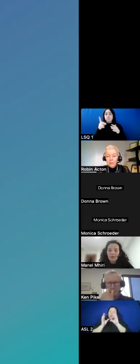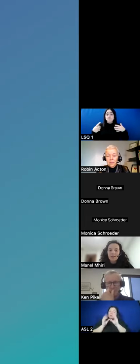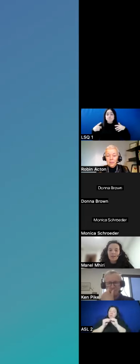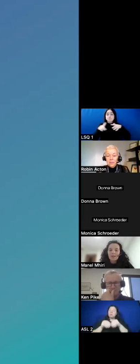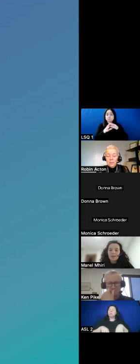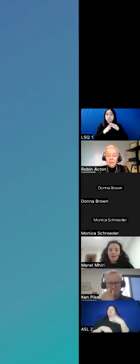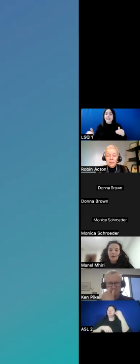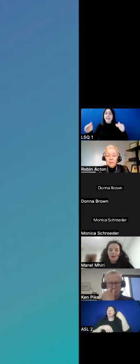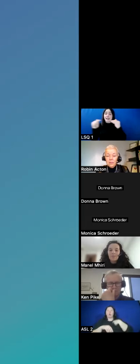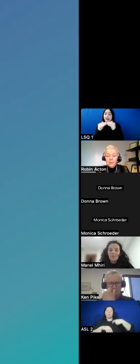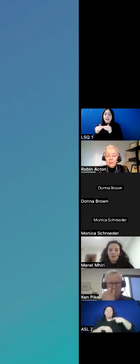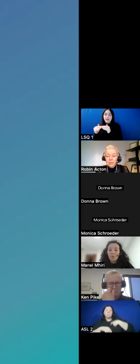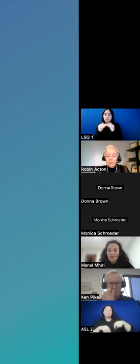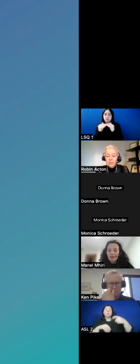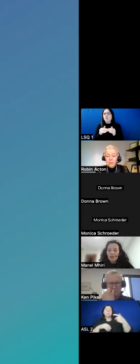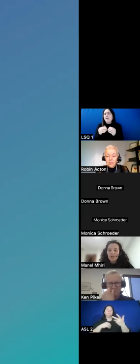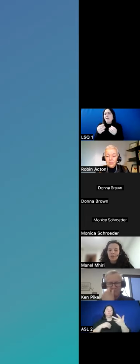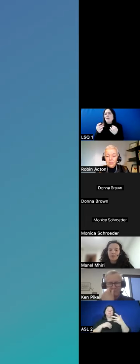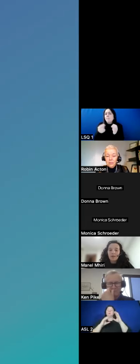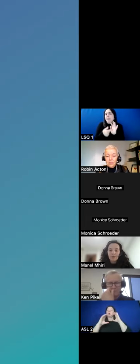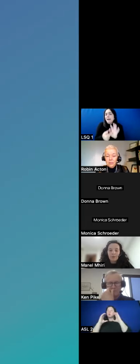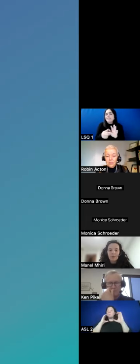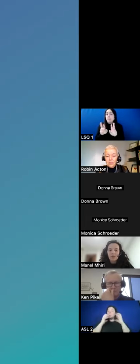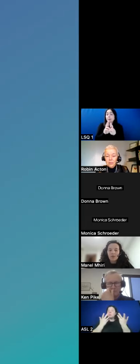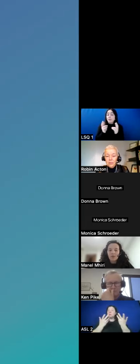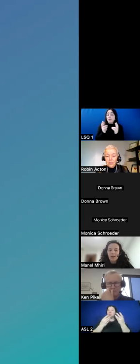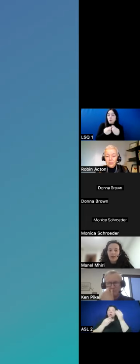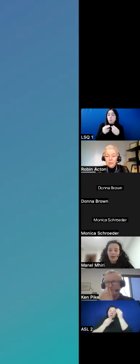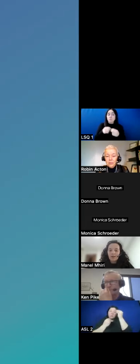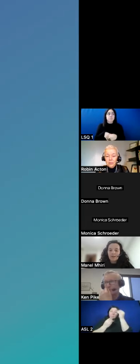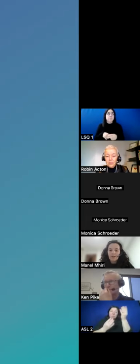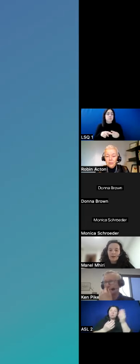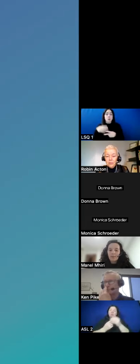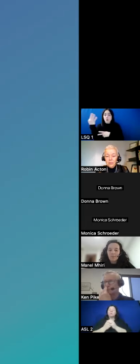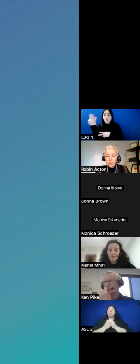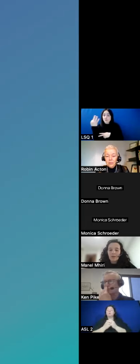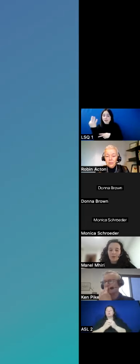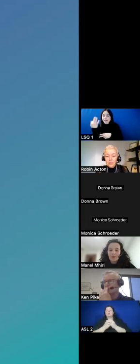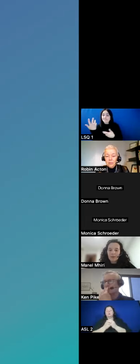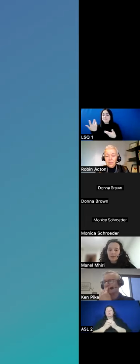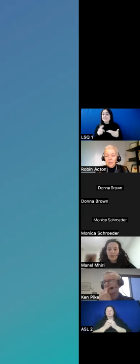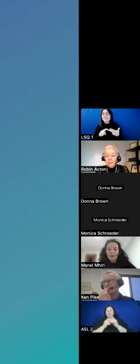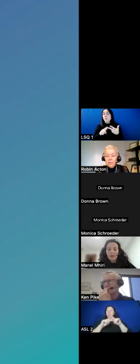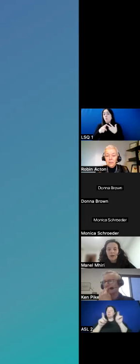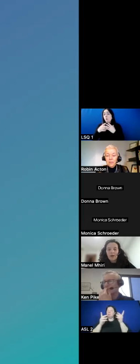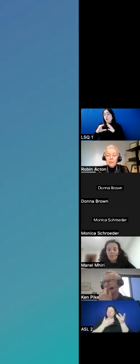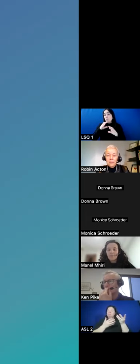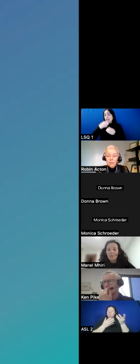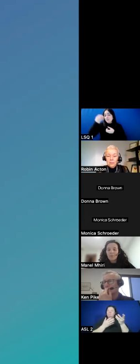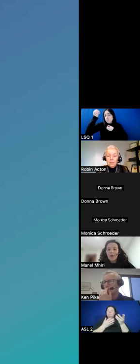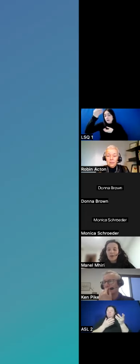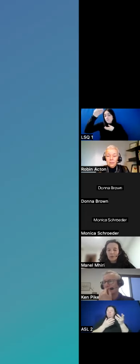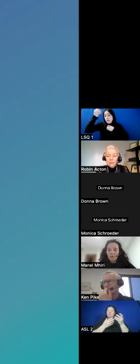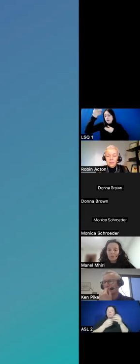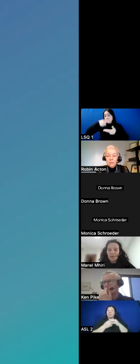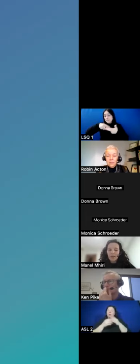ce soit lors de réunions, de conférences, pour des communications, pour les renseignements,